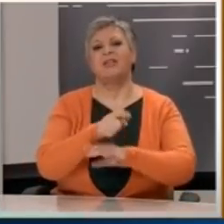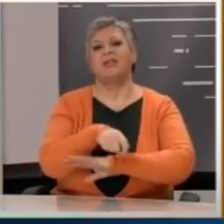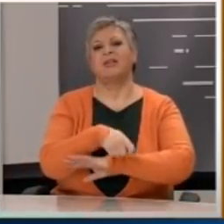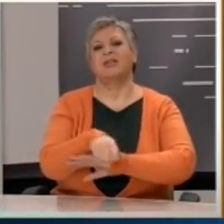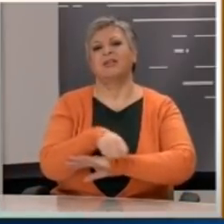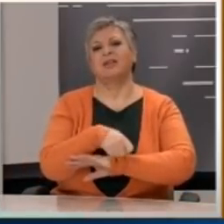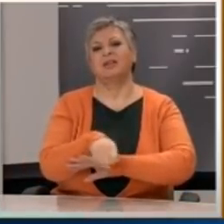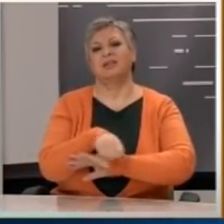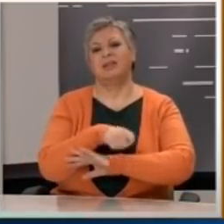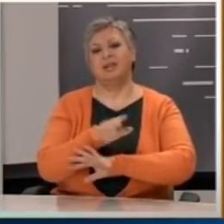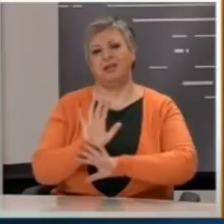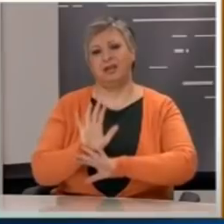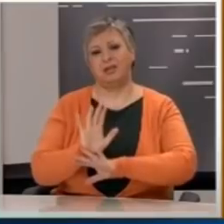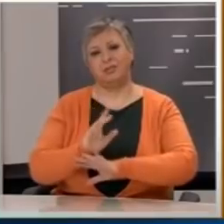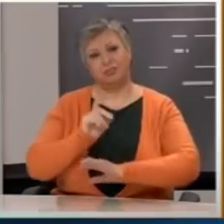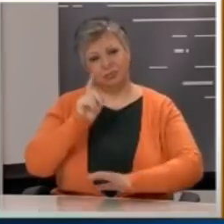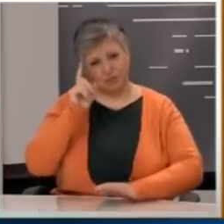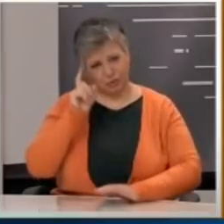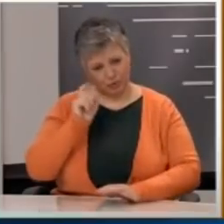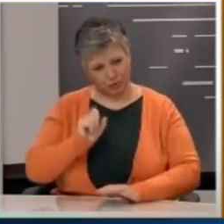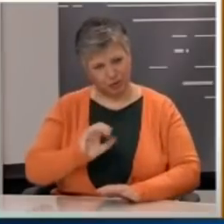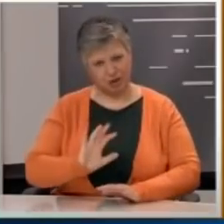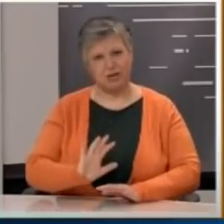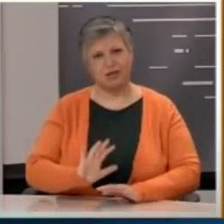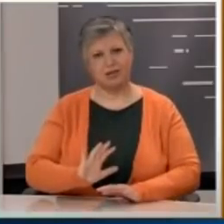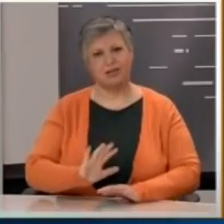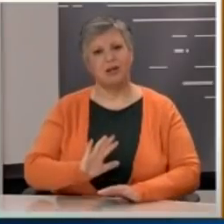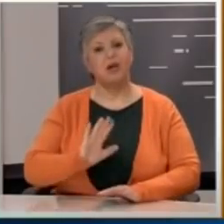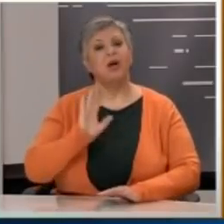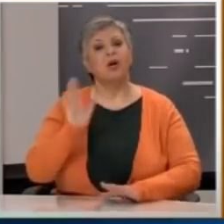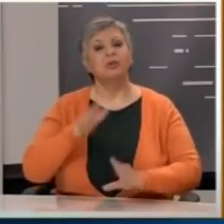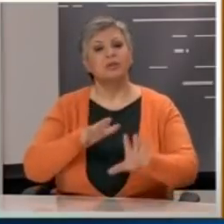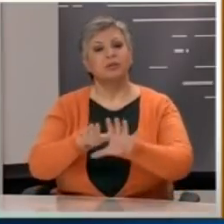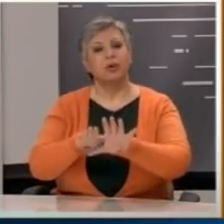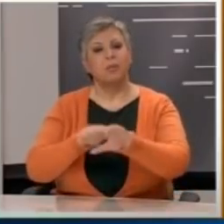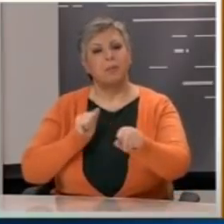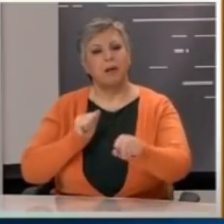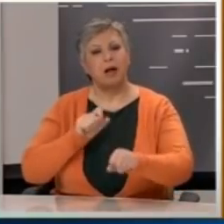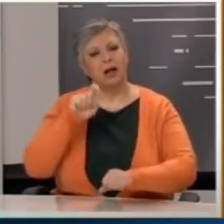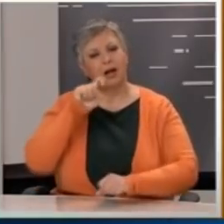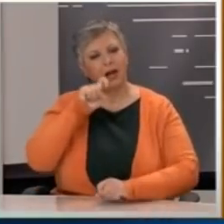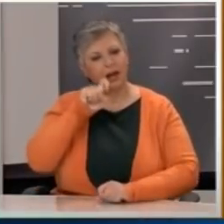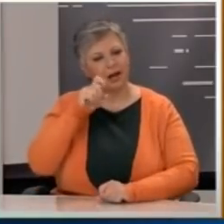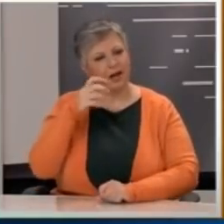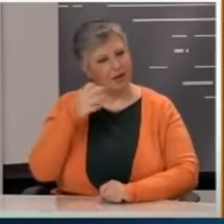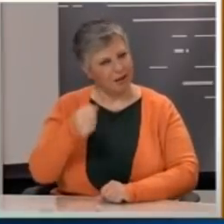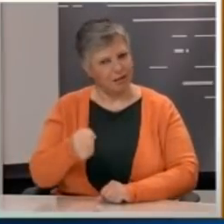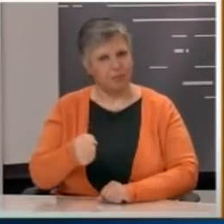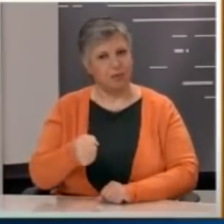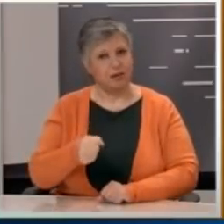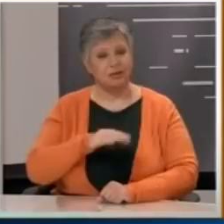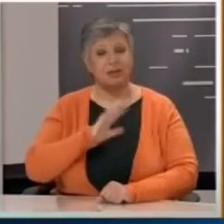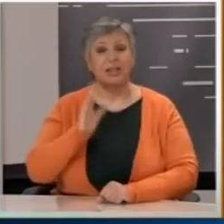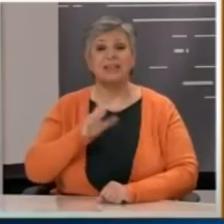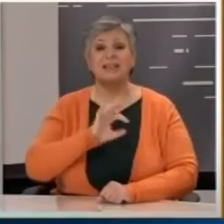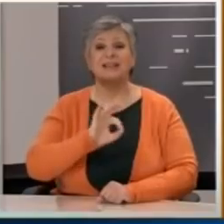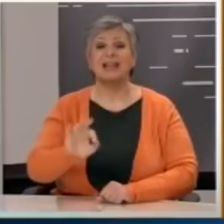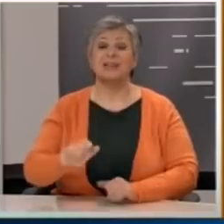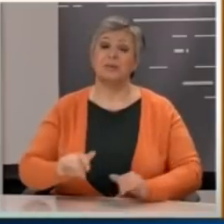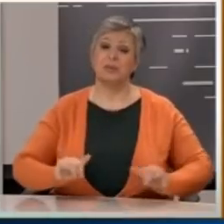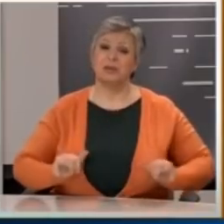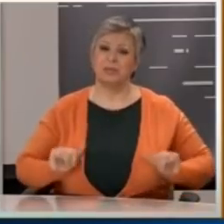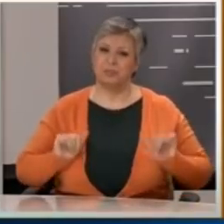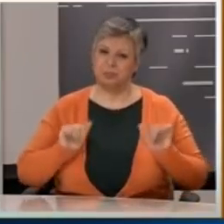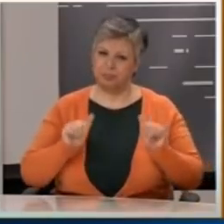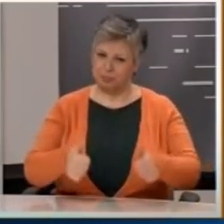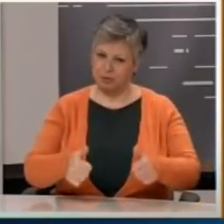εξουσία, ξέρετε, ότι δημιουργεί αντίπεινα. Και να είστε έτοιμοι και γενναίοι για